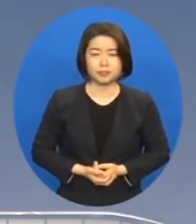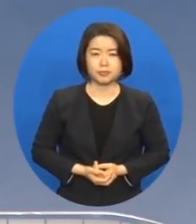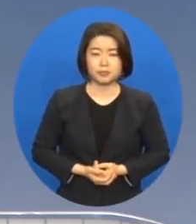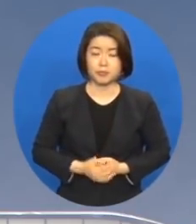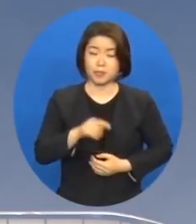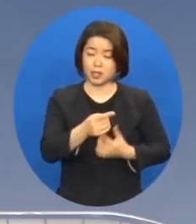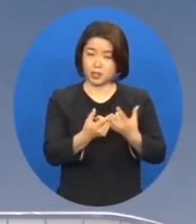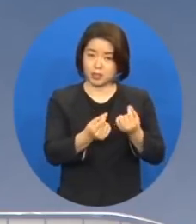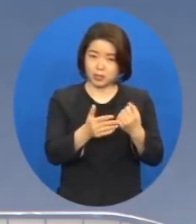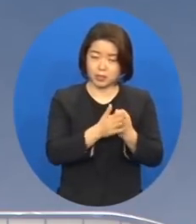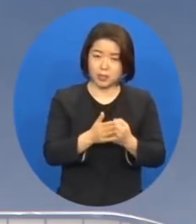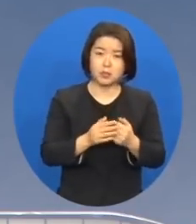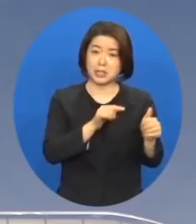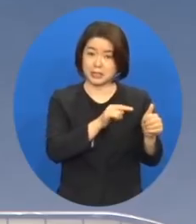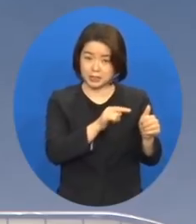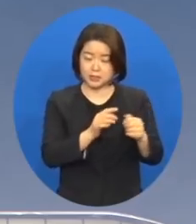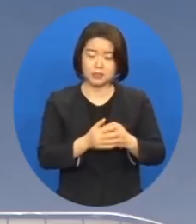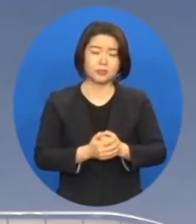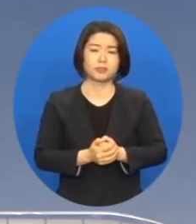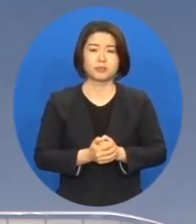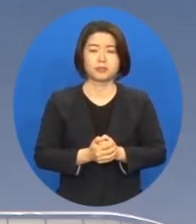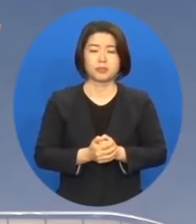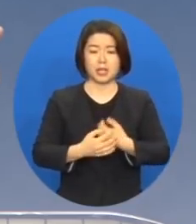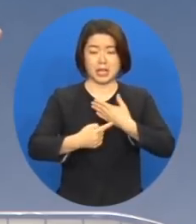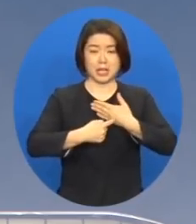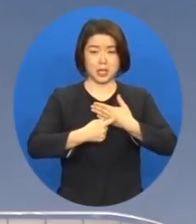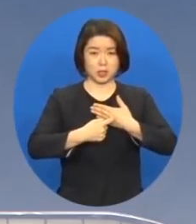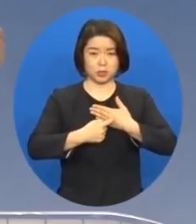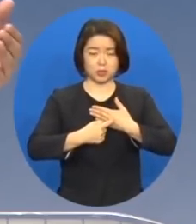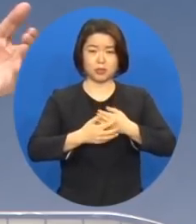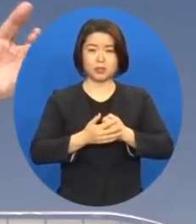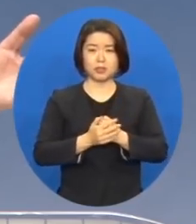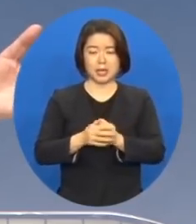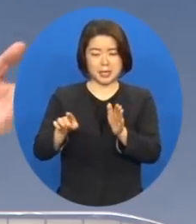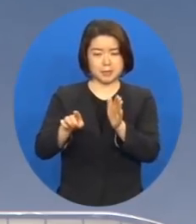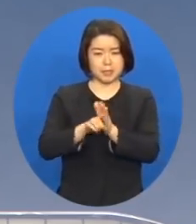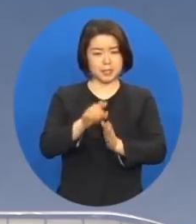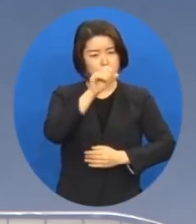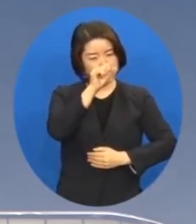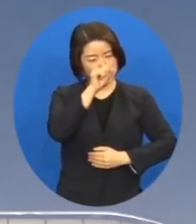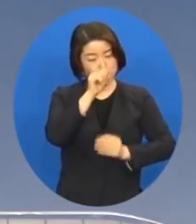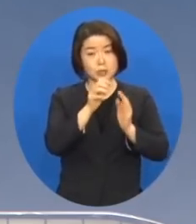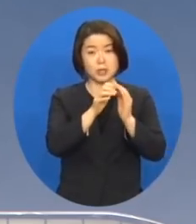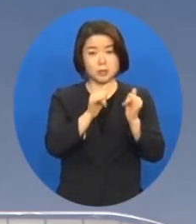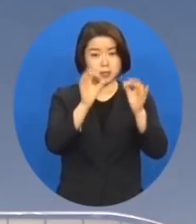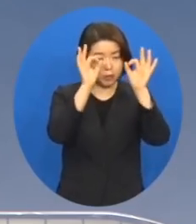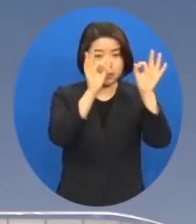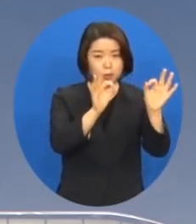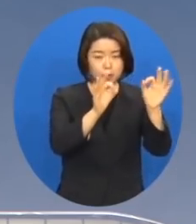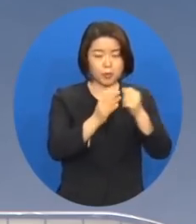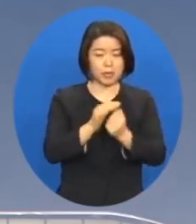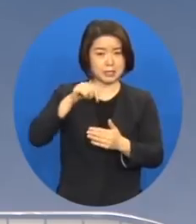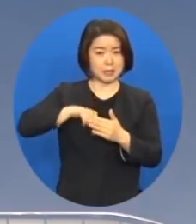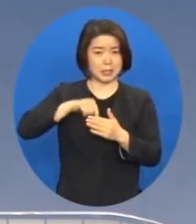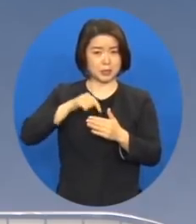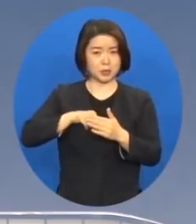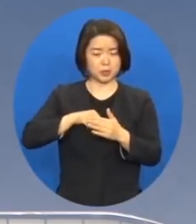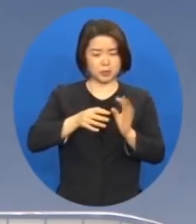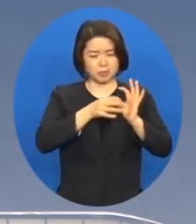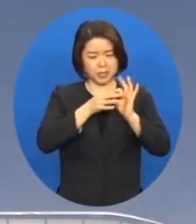그렇기 때문에 그는 사실 겉으로는 아주 믿음이 있는 사람처럼 보이지만 속으로는